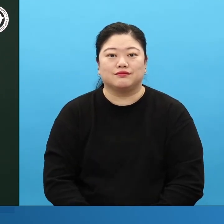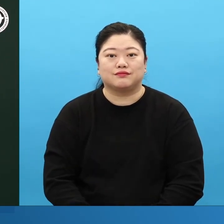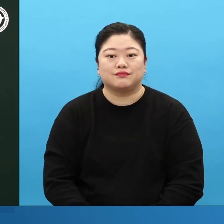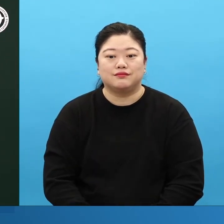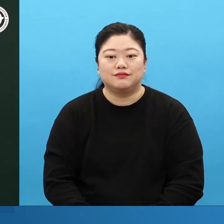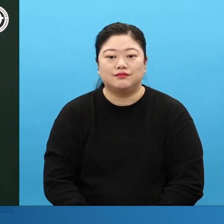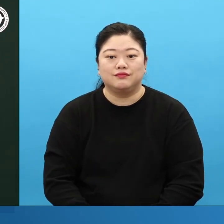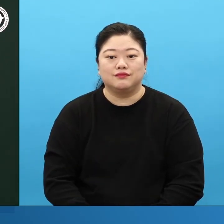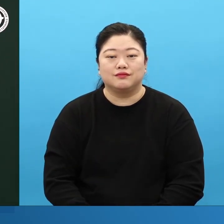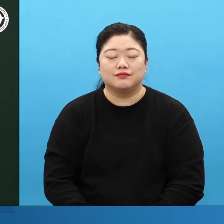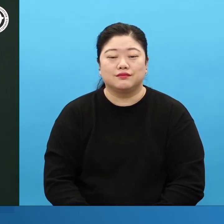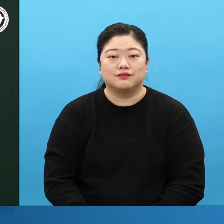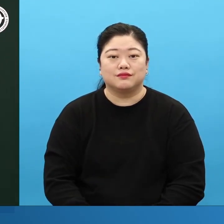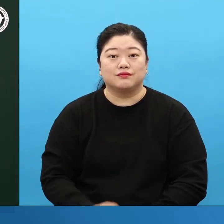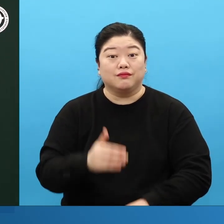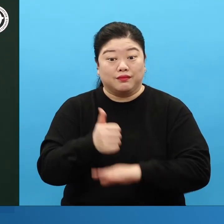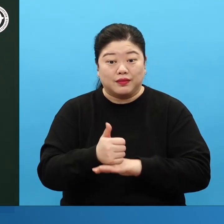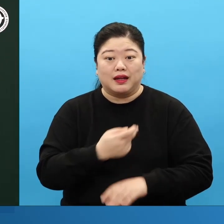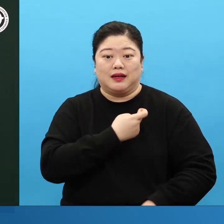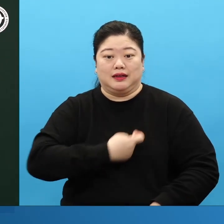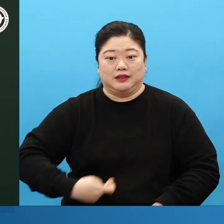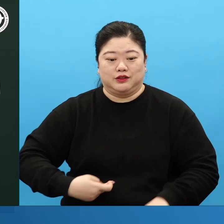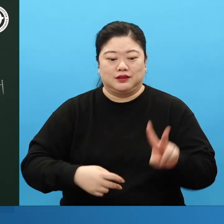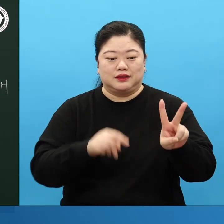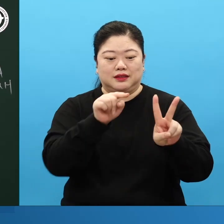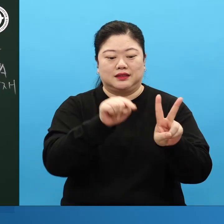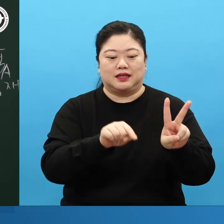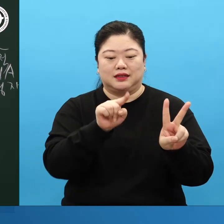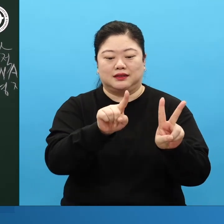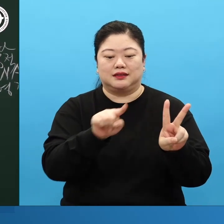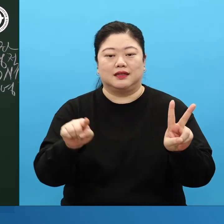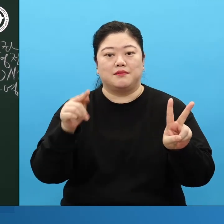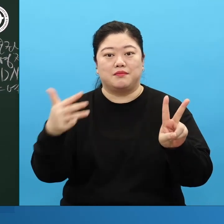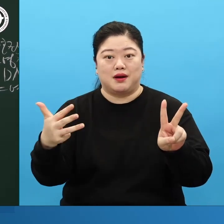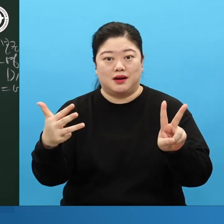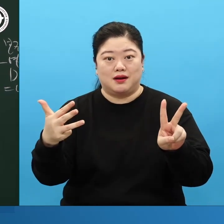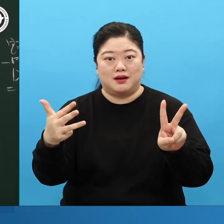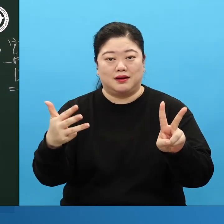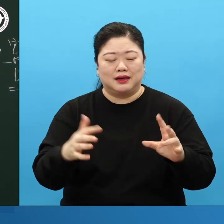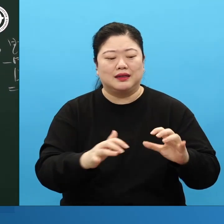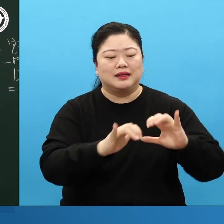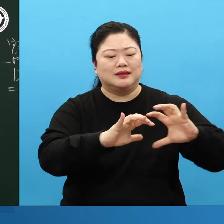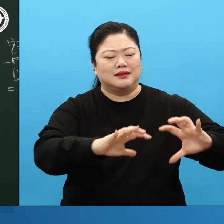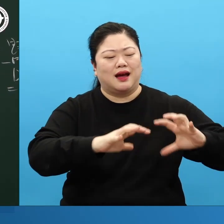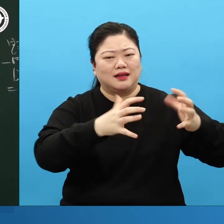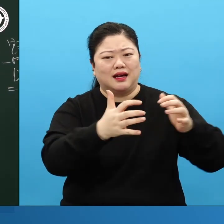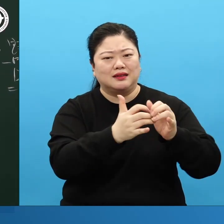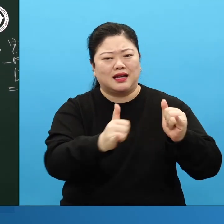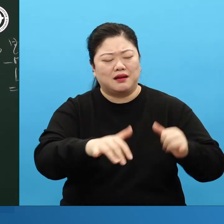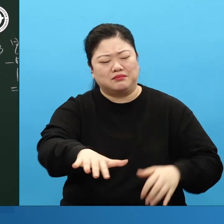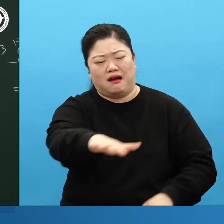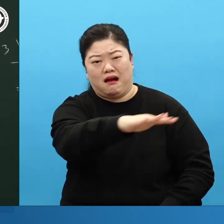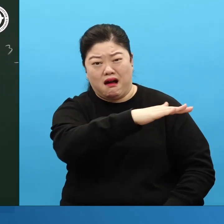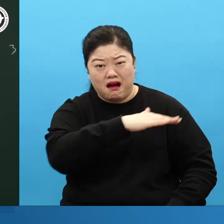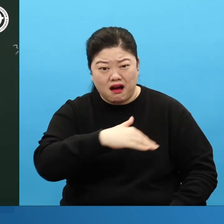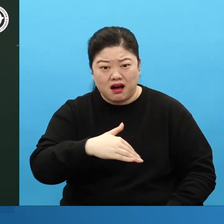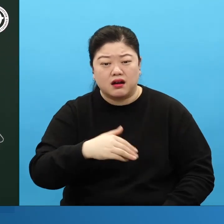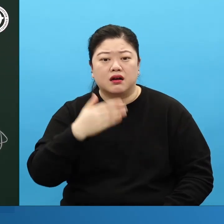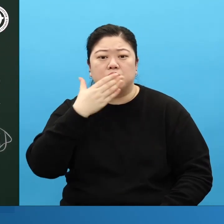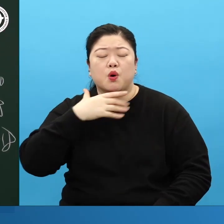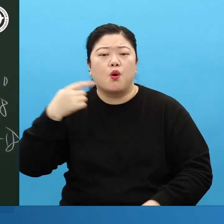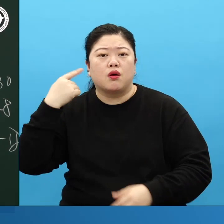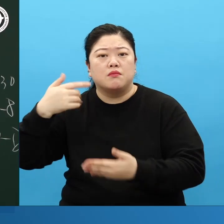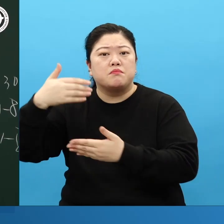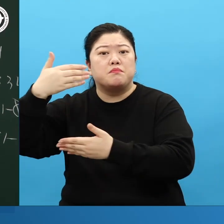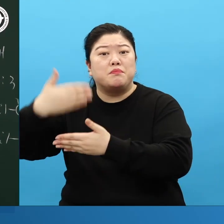이게 일어났잖아요. Y con ese pacto vemos esto, Hechos 2, 1 al 18. 모든 세상 사람들이 요것만 빼버리고